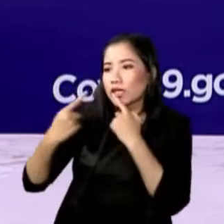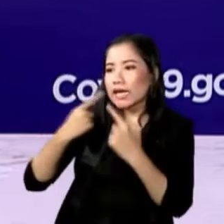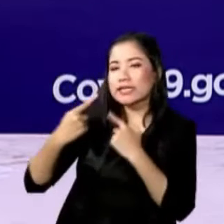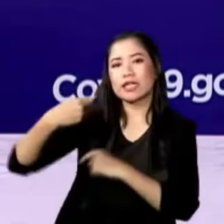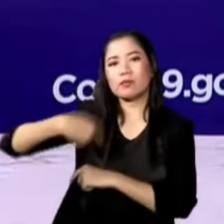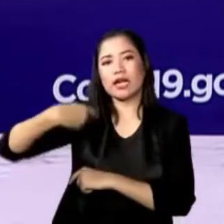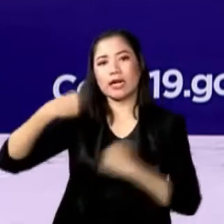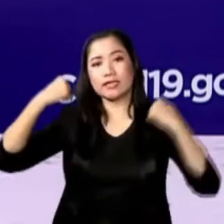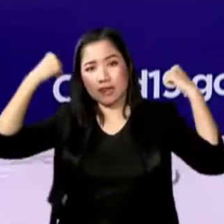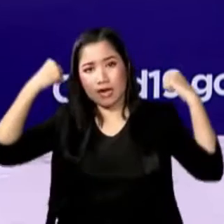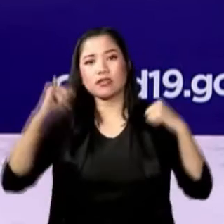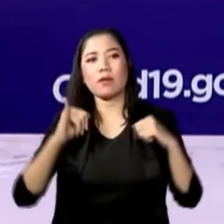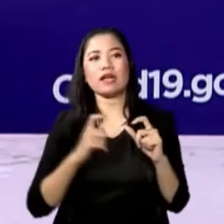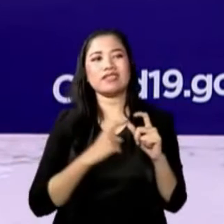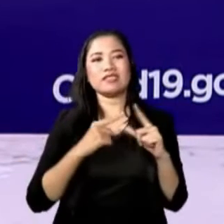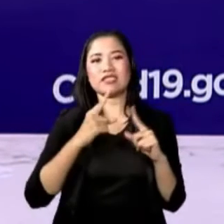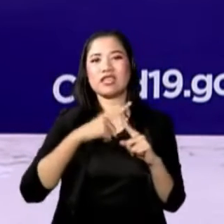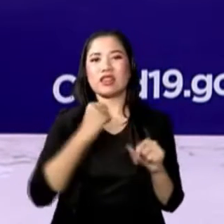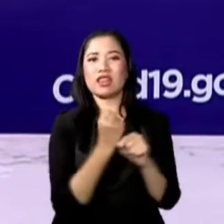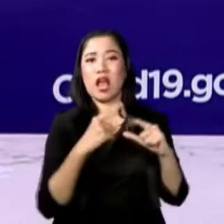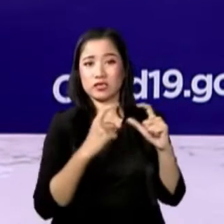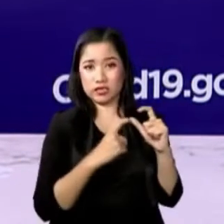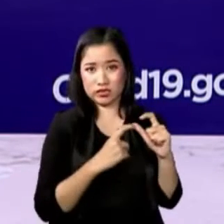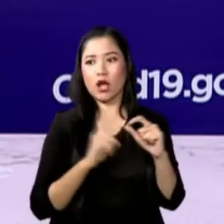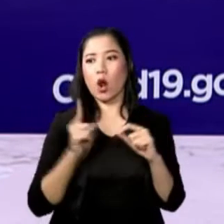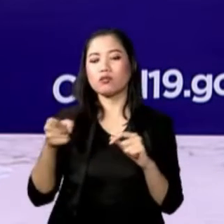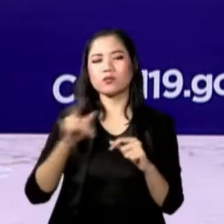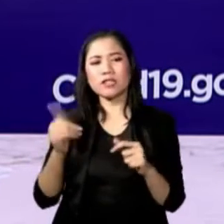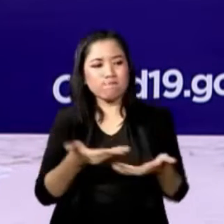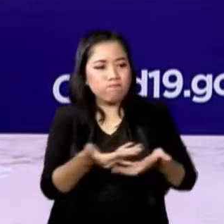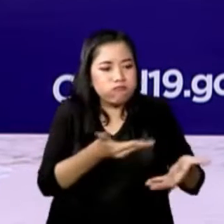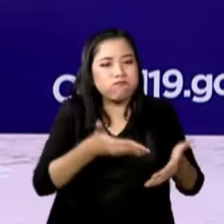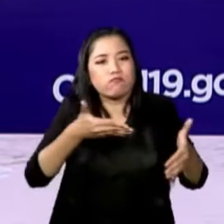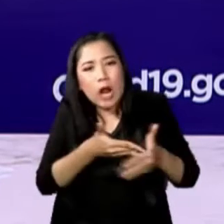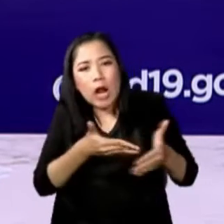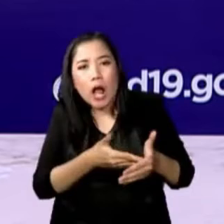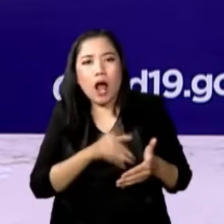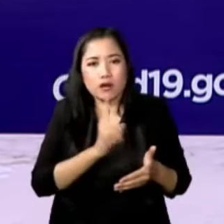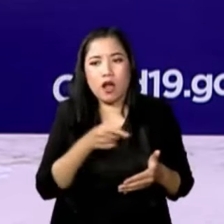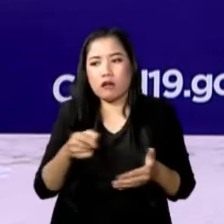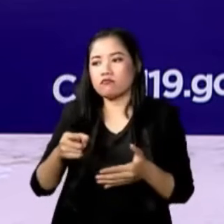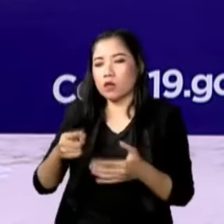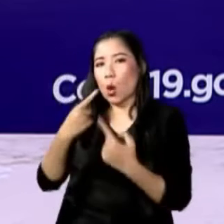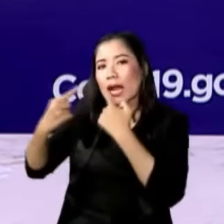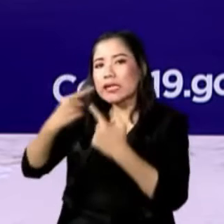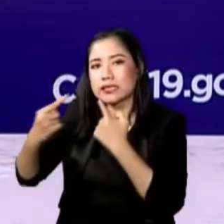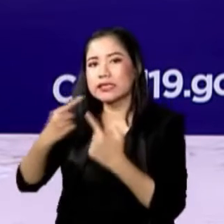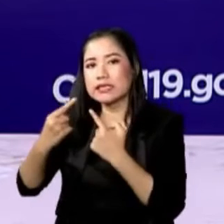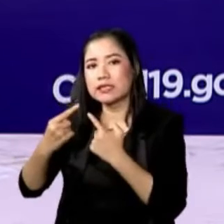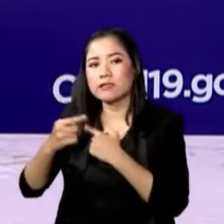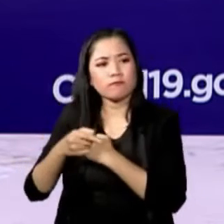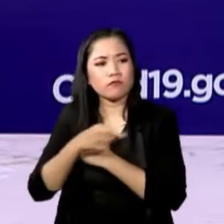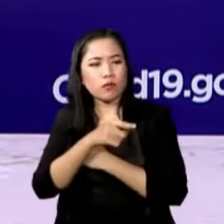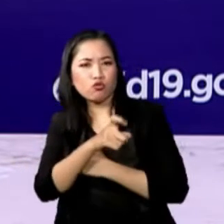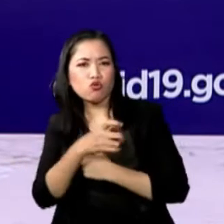Kesehatan dan Satgas Pusat apabila ada kendala atau tantangan yang dihadapi. Koordinasikan kebutuhan yang dapat